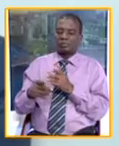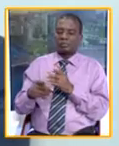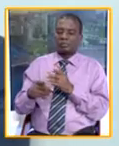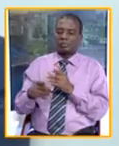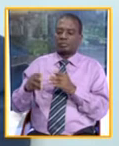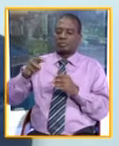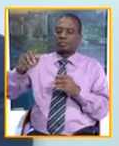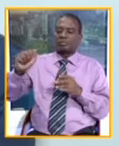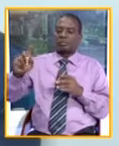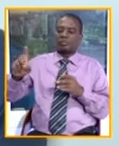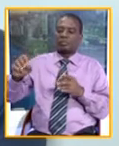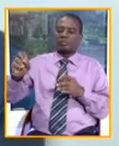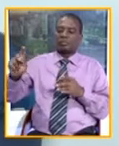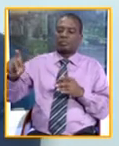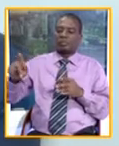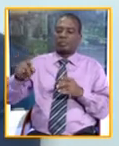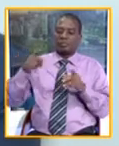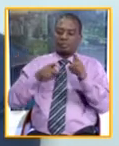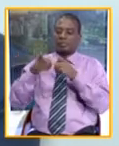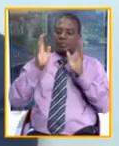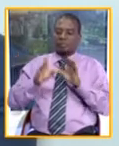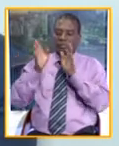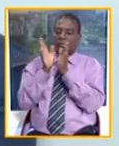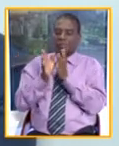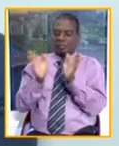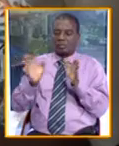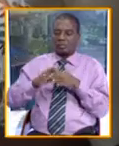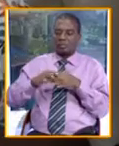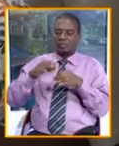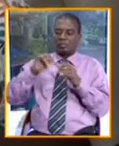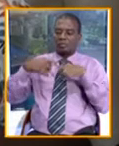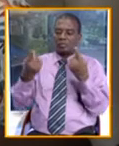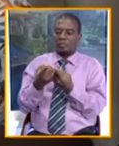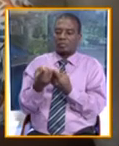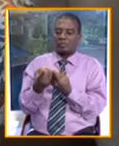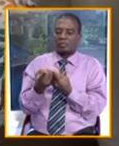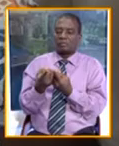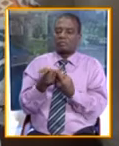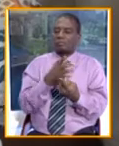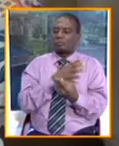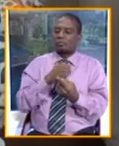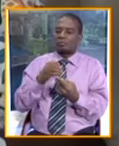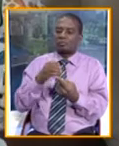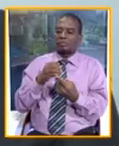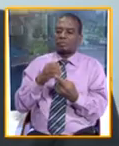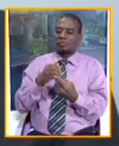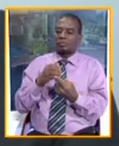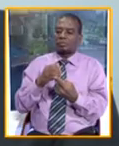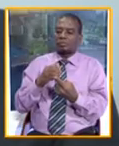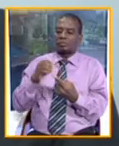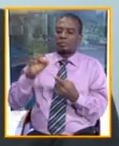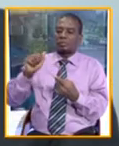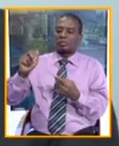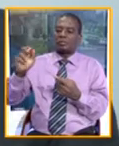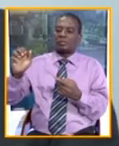cette structure sous tutelle du ministère de la Promotion de la Jeunesse, de l'Insertion professionnelle et du service civique, et Amara